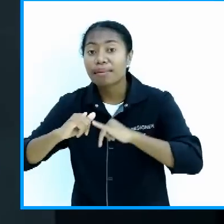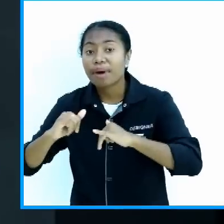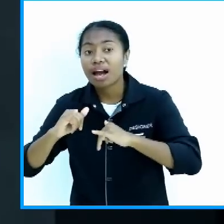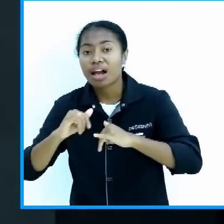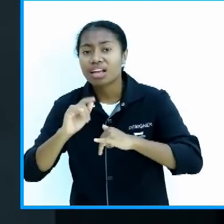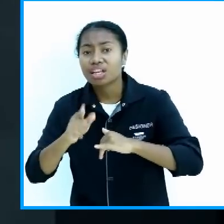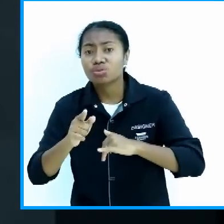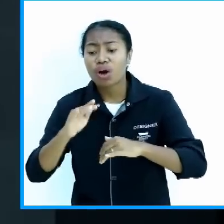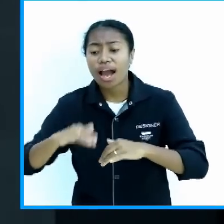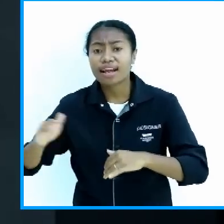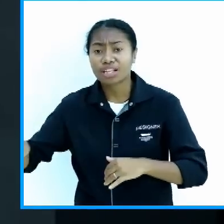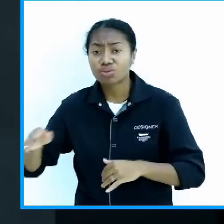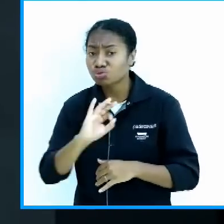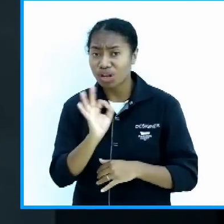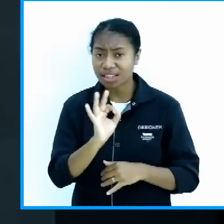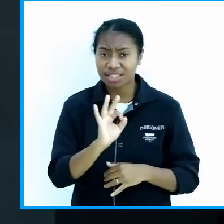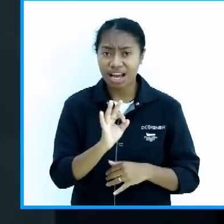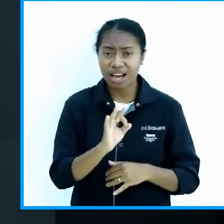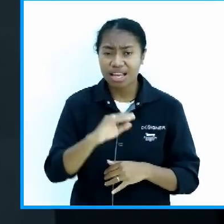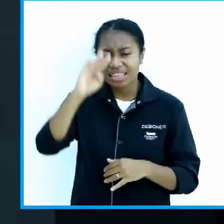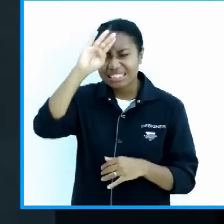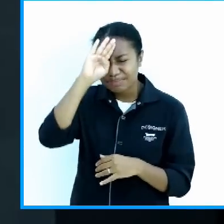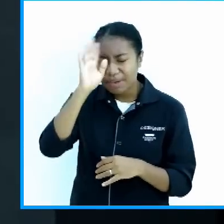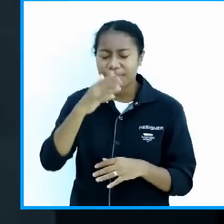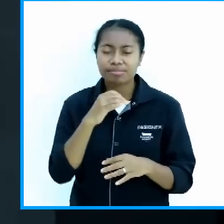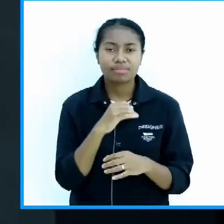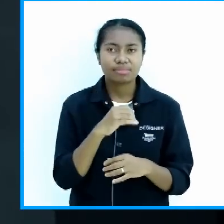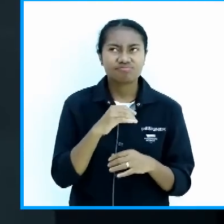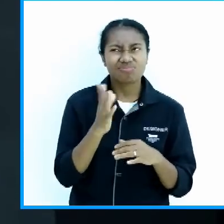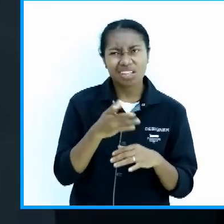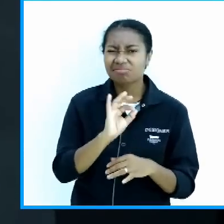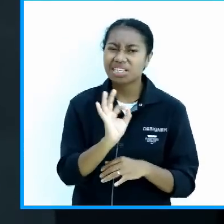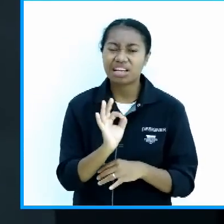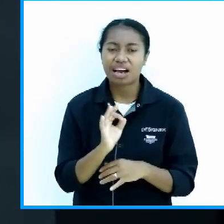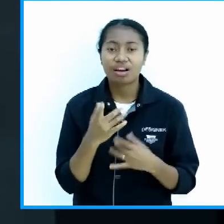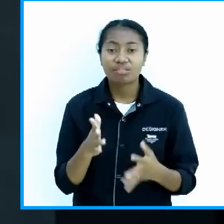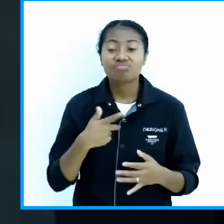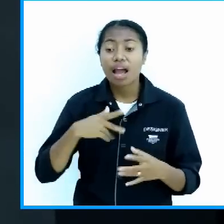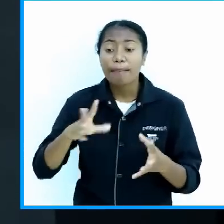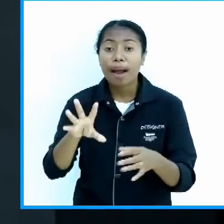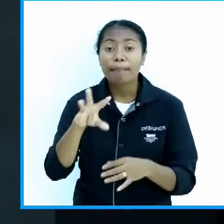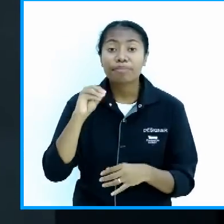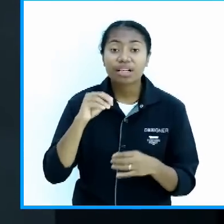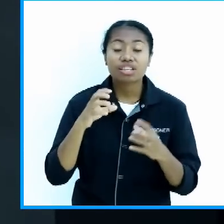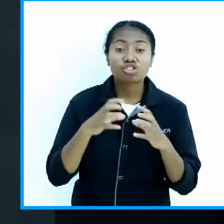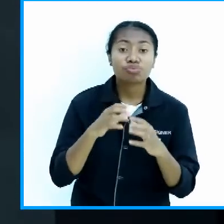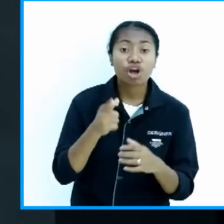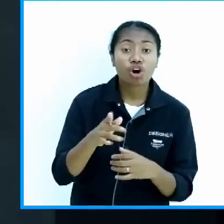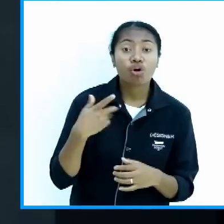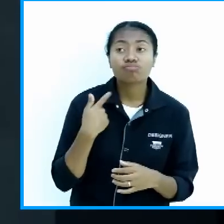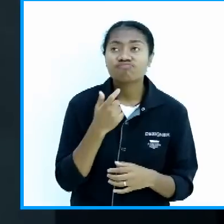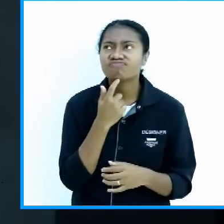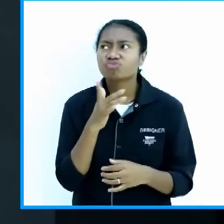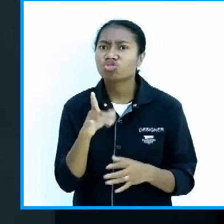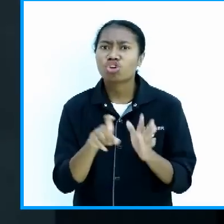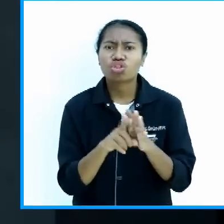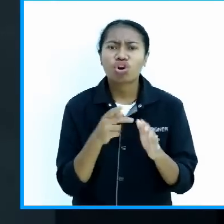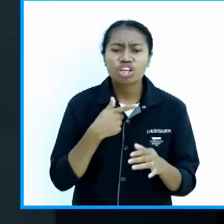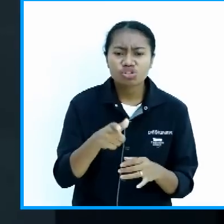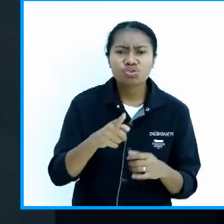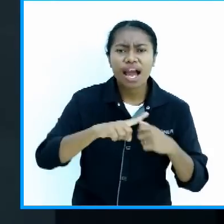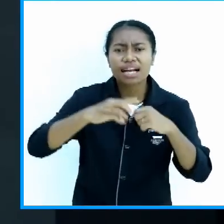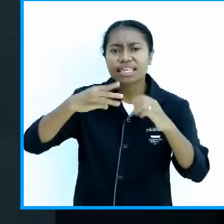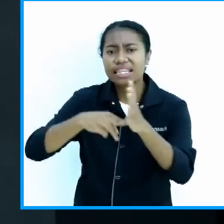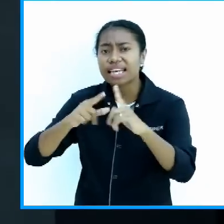sakit. Jadi dari situ si Edward Jenner mulai berkesimpulan, oh ternyata kalau dia sudah pernah kena, dia tidak kena lagi. Ya.